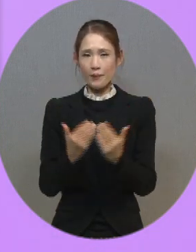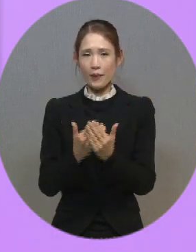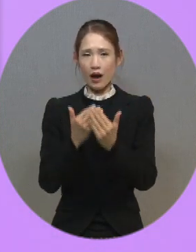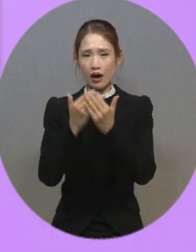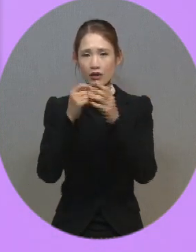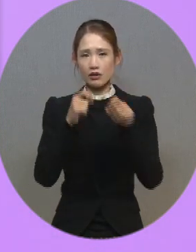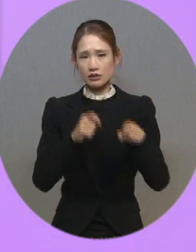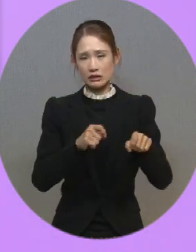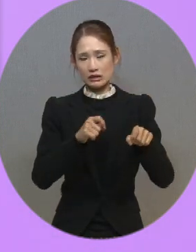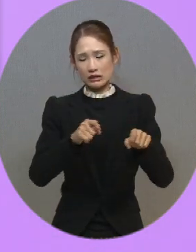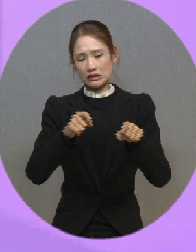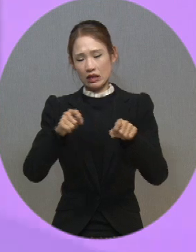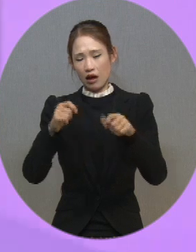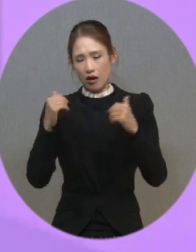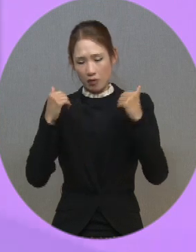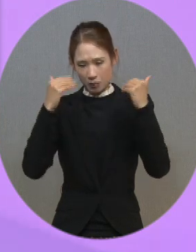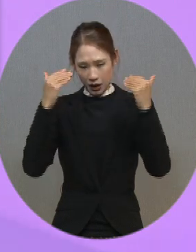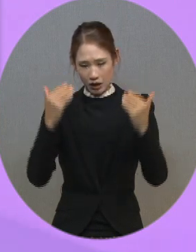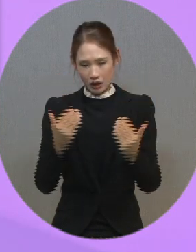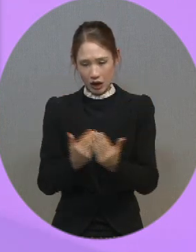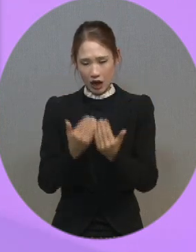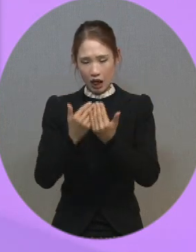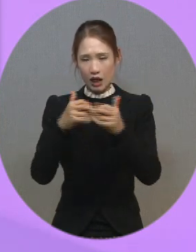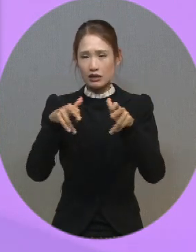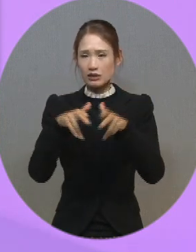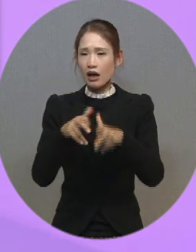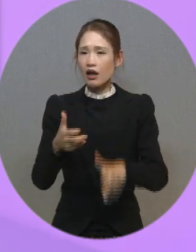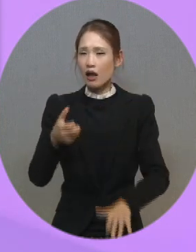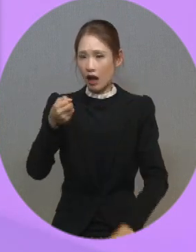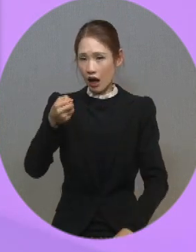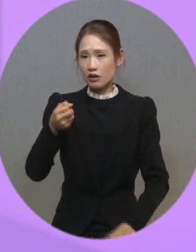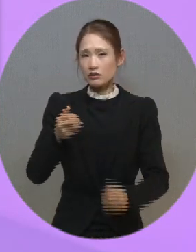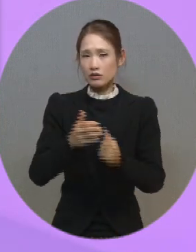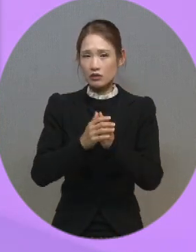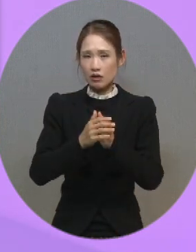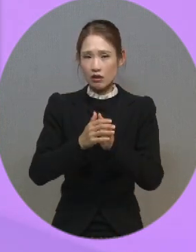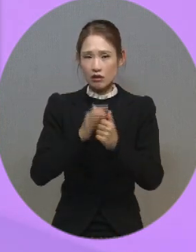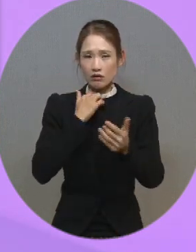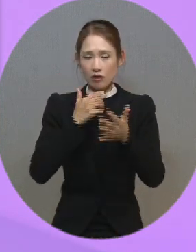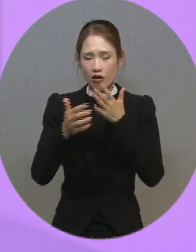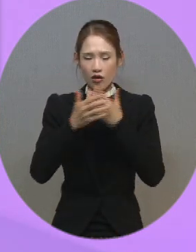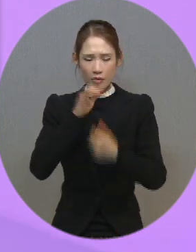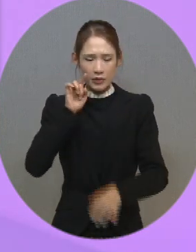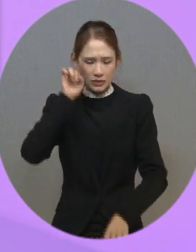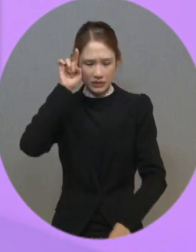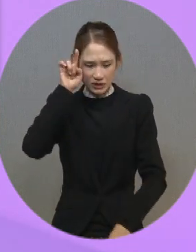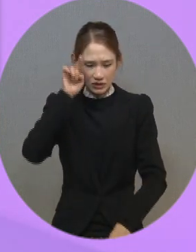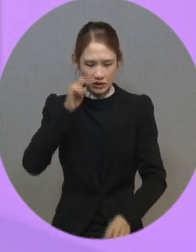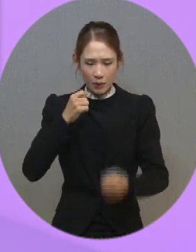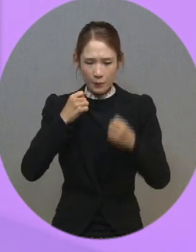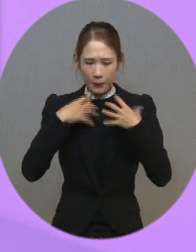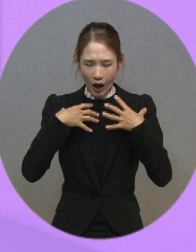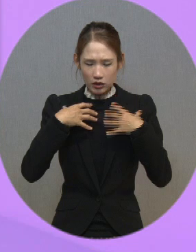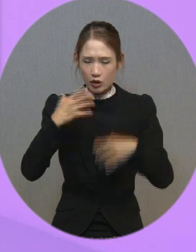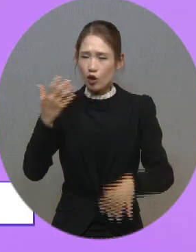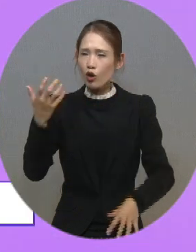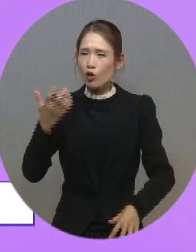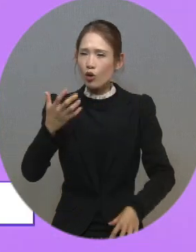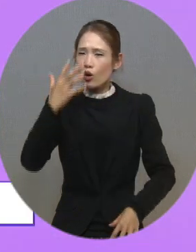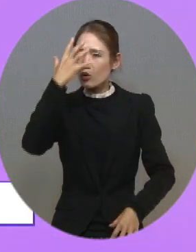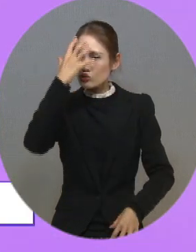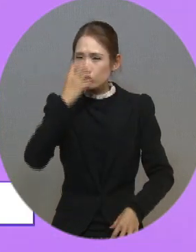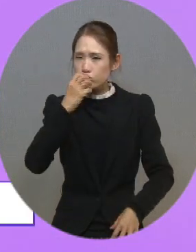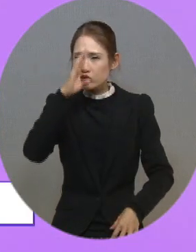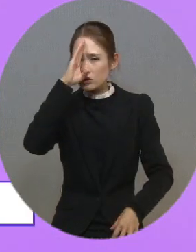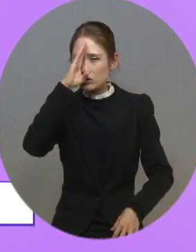지연되고 장애를 가지게 되고 경험했던 트라우마도 겹치고 이렇게 되면서 이분이 우울증을 앓게 되었거든요.